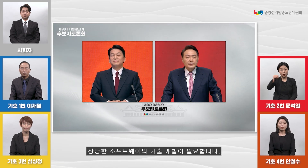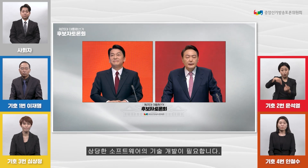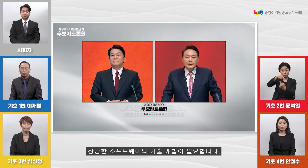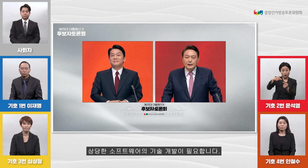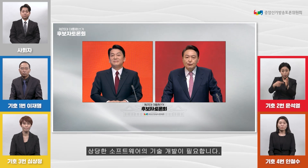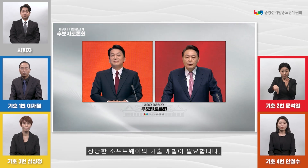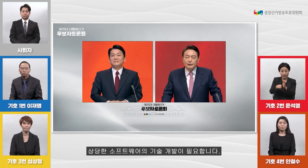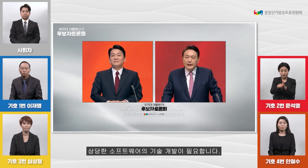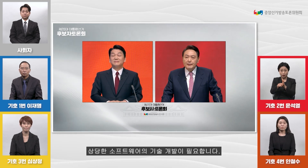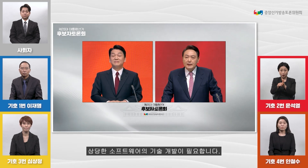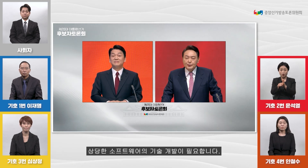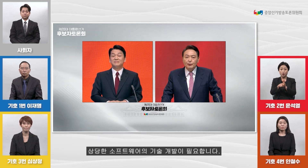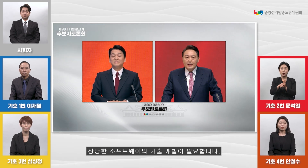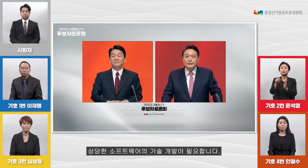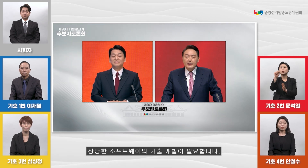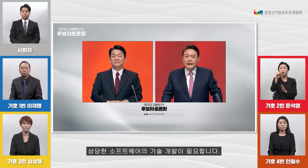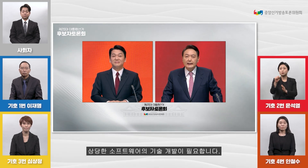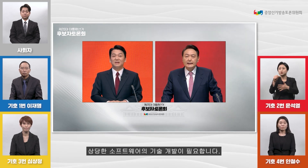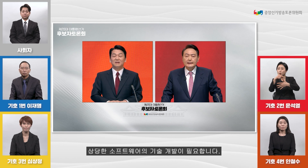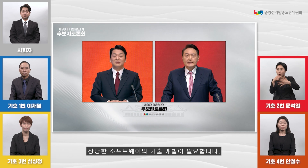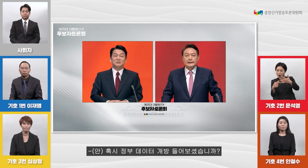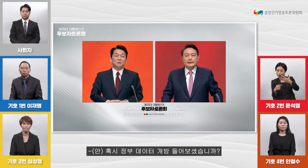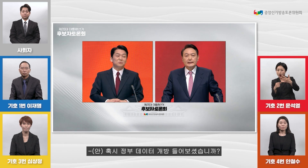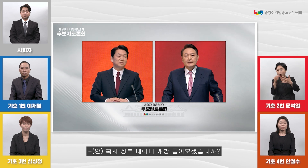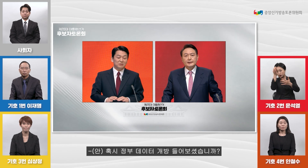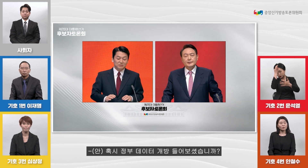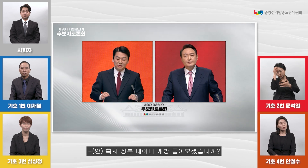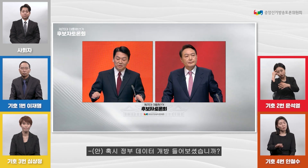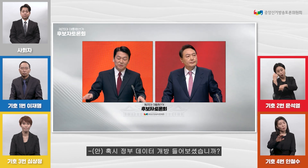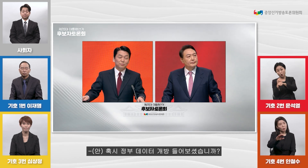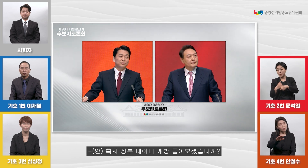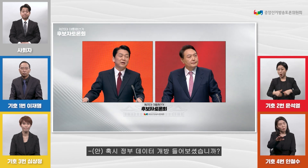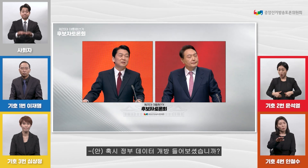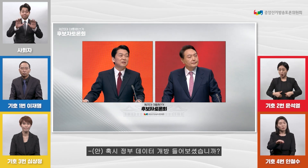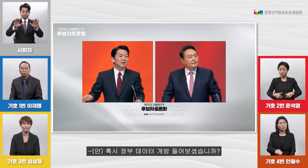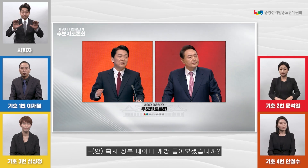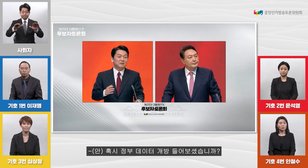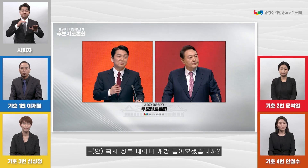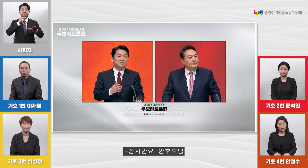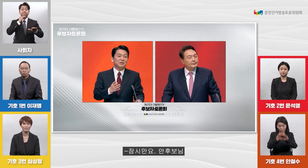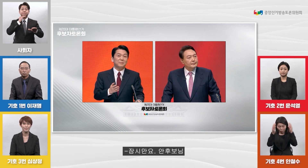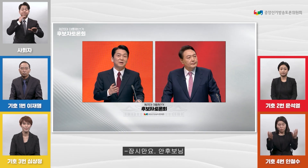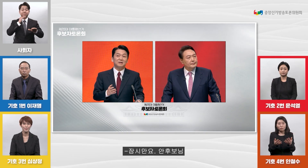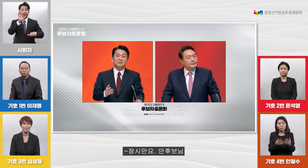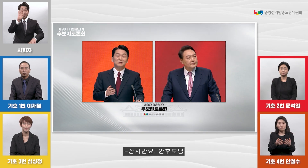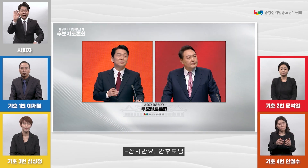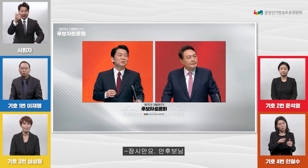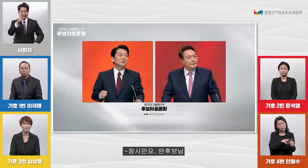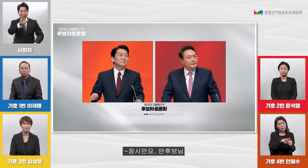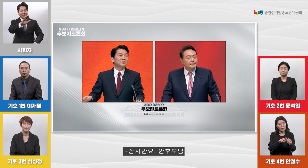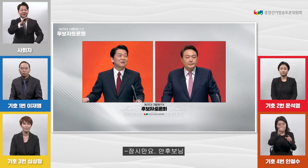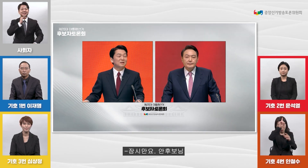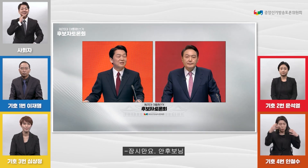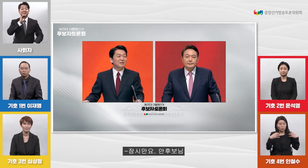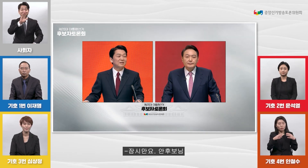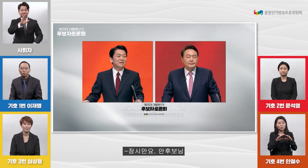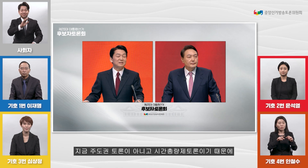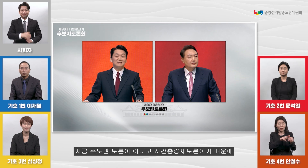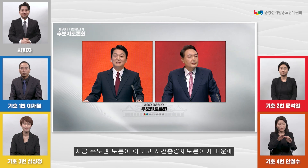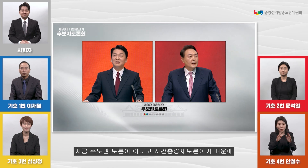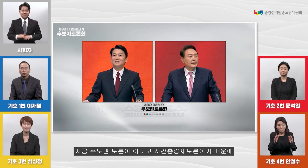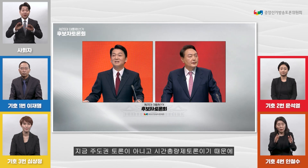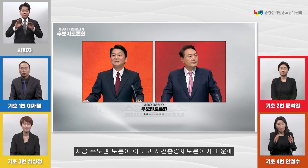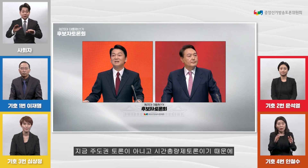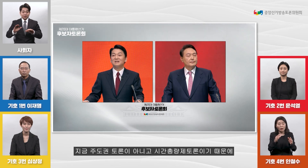소프트웨어의 기술 개발이 필요합니다. 혹시 정부 데이터 안 후보님, 개방 들어보셨습니까? 잠시만요. 여기가